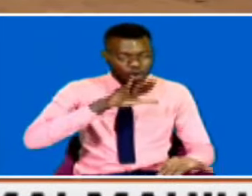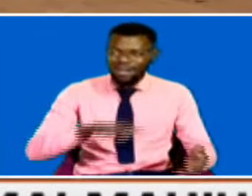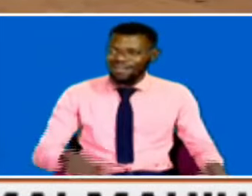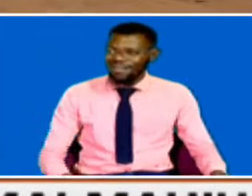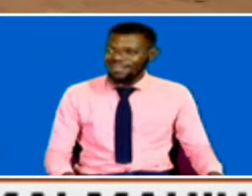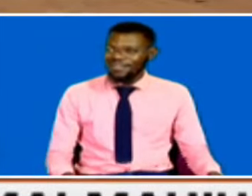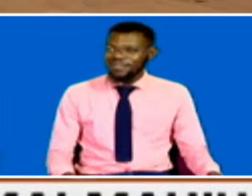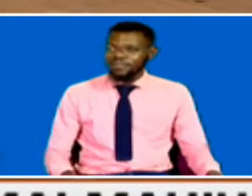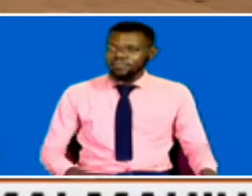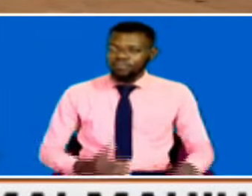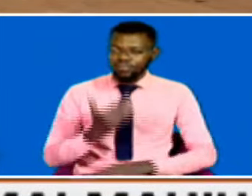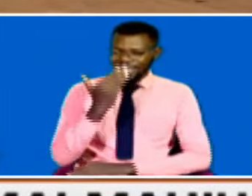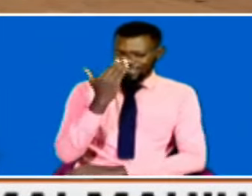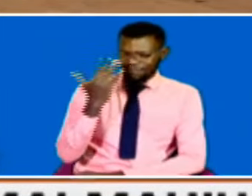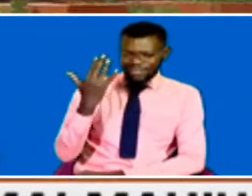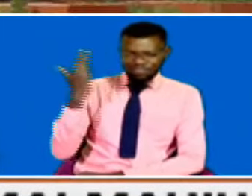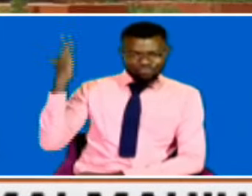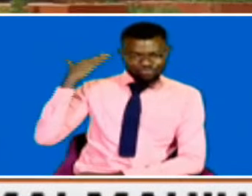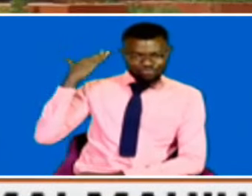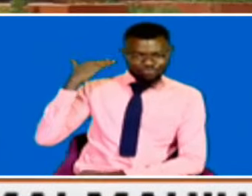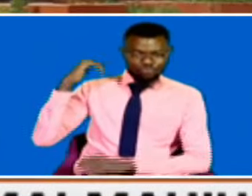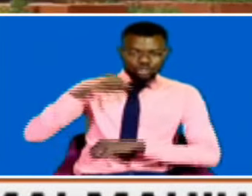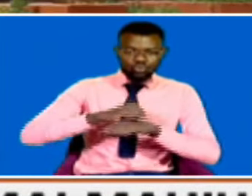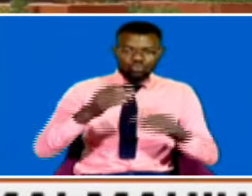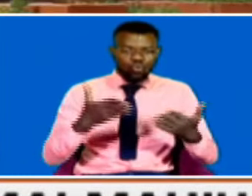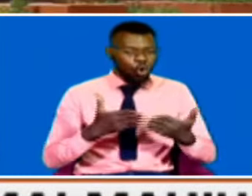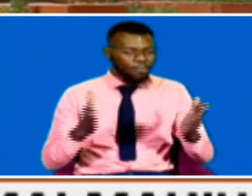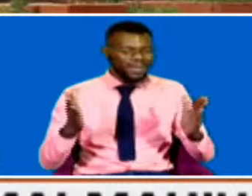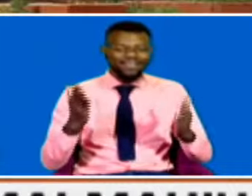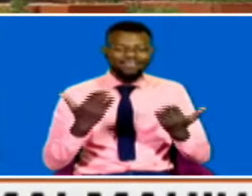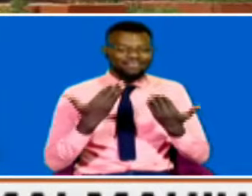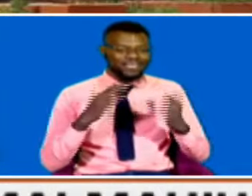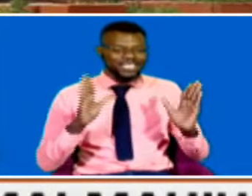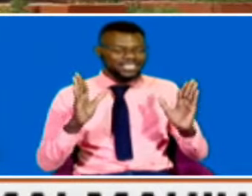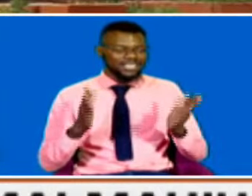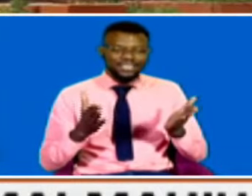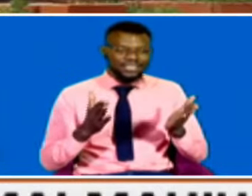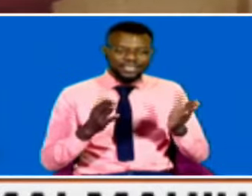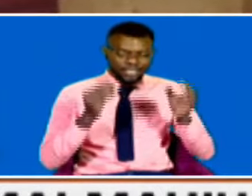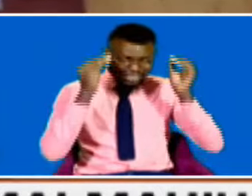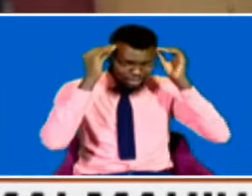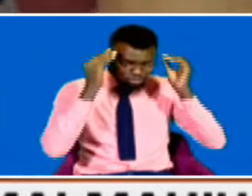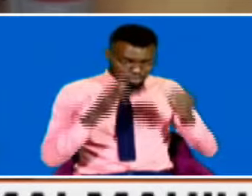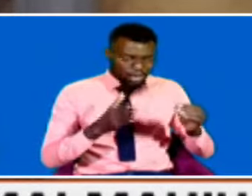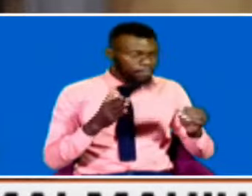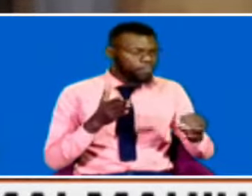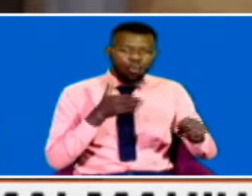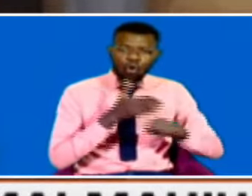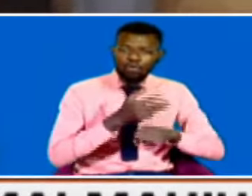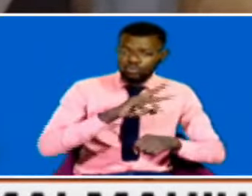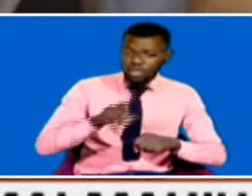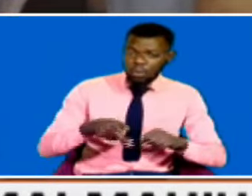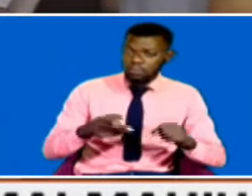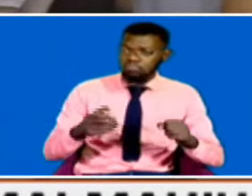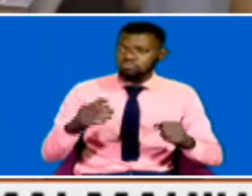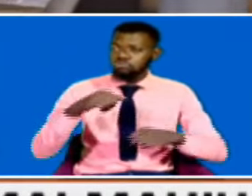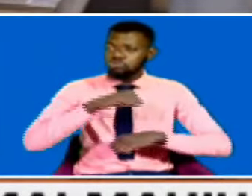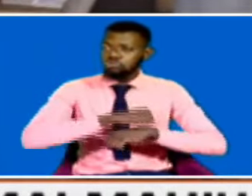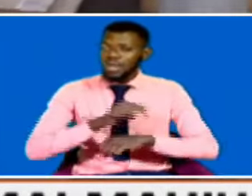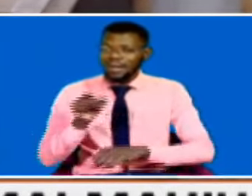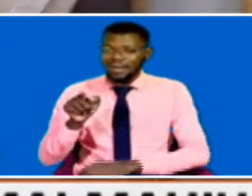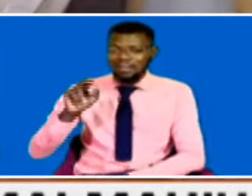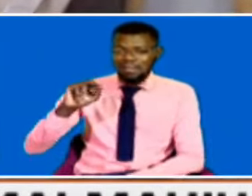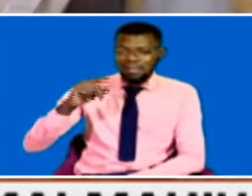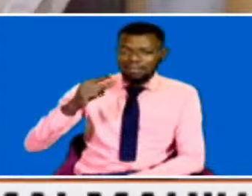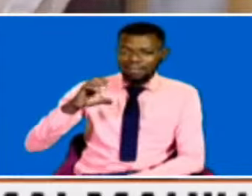Siku tano baada ya shule kufunguliwa, zaidi ya wanafunzi 2000 wa shule ya msingi ya Ngea hawajaripoti shuleni kufuatia